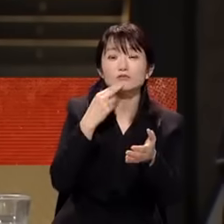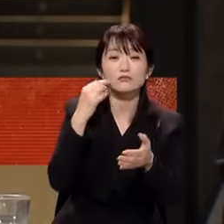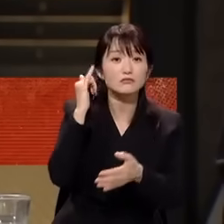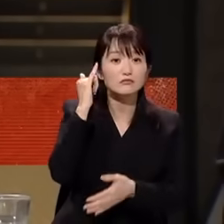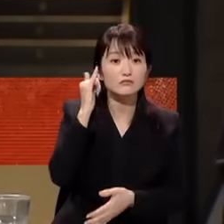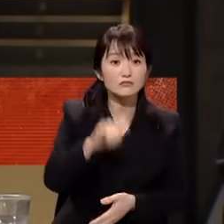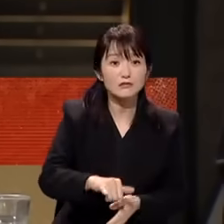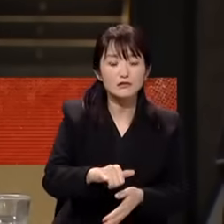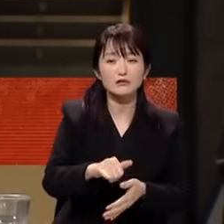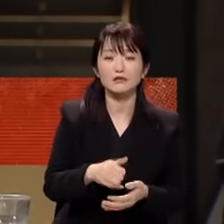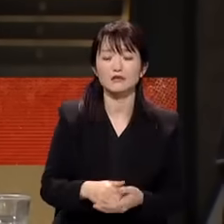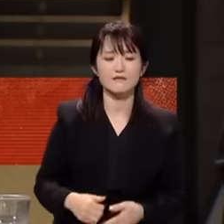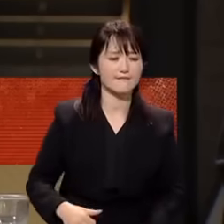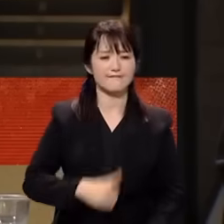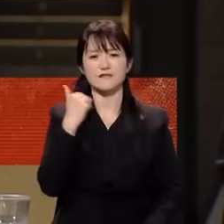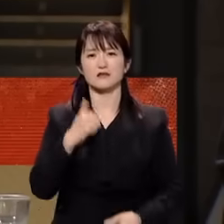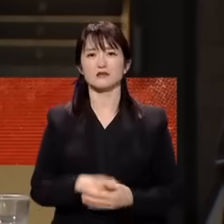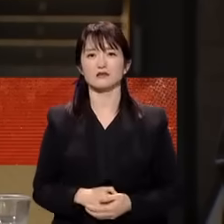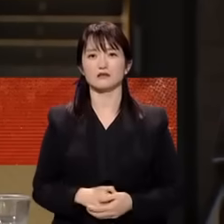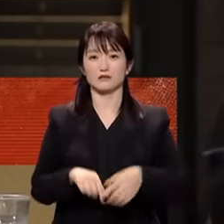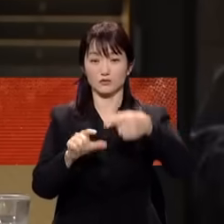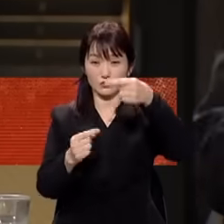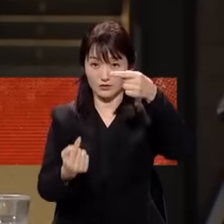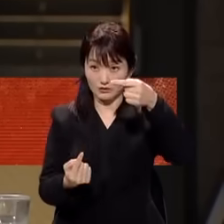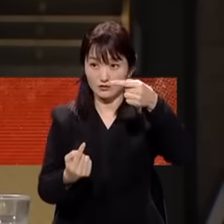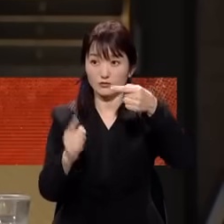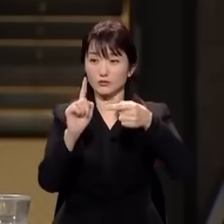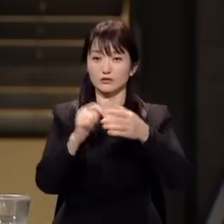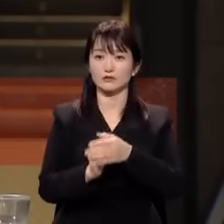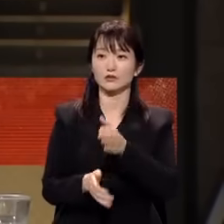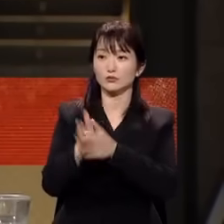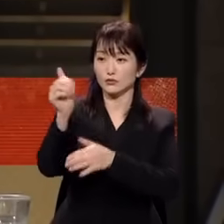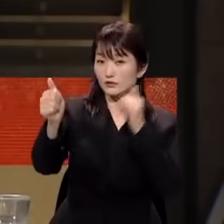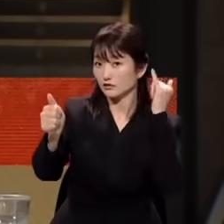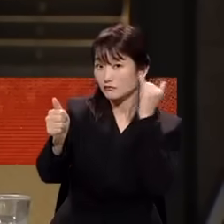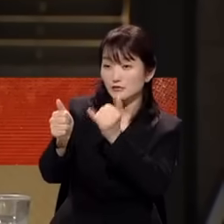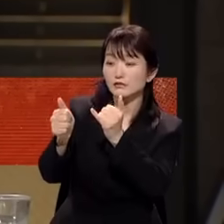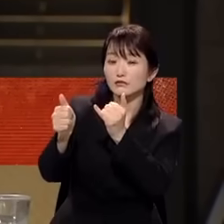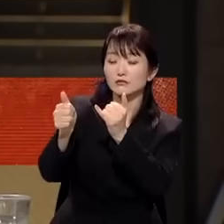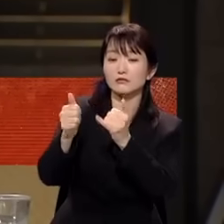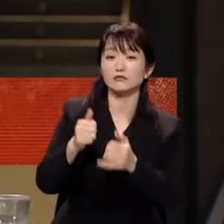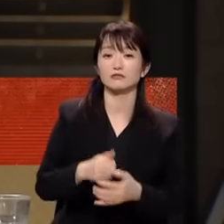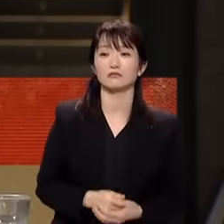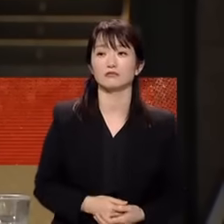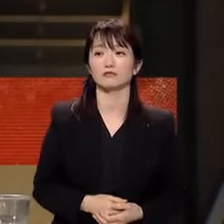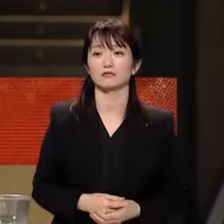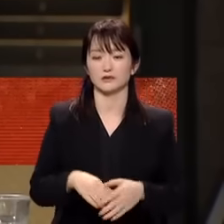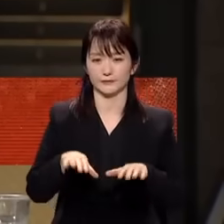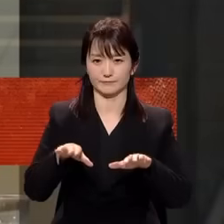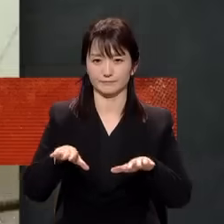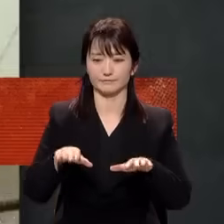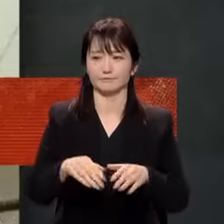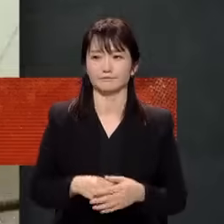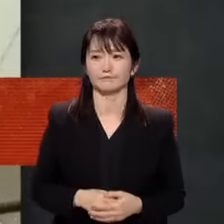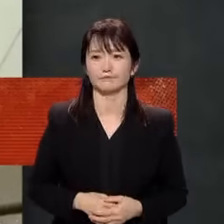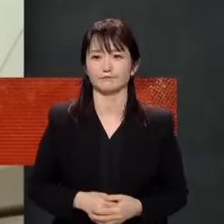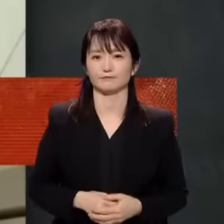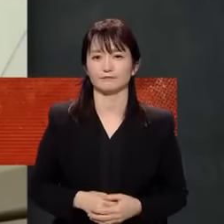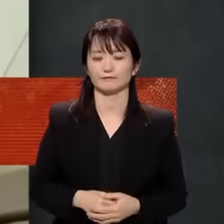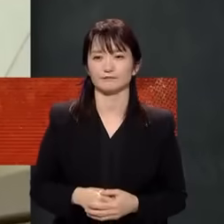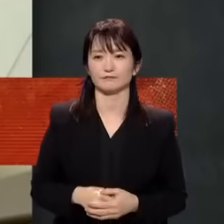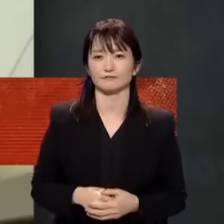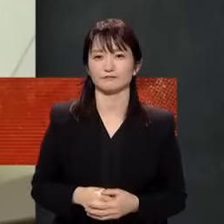너무 더 화가 나서 연초부터 본사 연락을 했어요. 했더니 그러니까 본사 측에서 오늘 이제